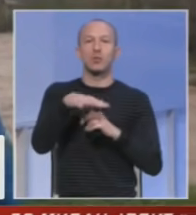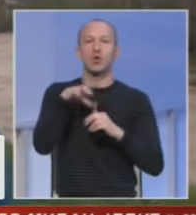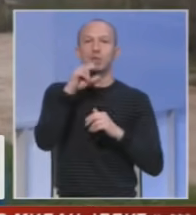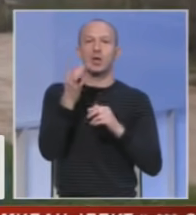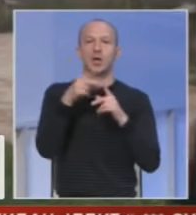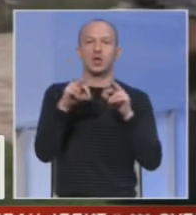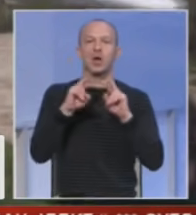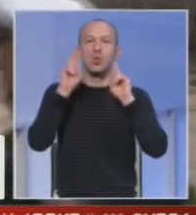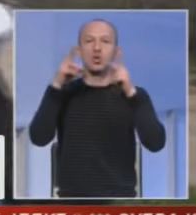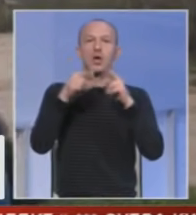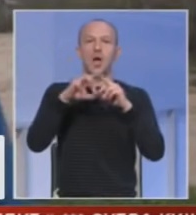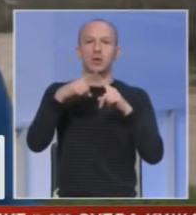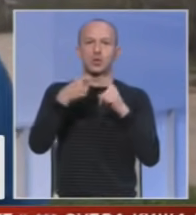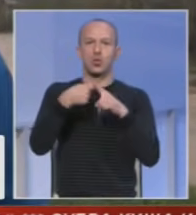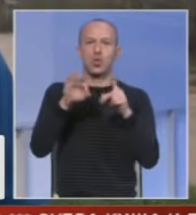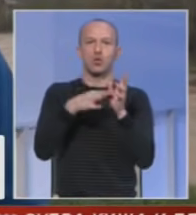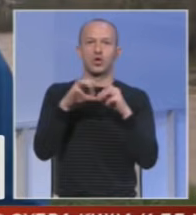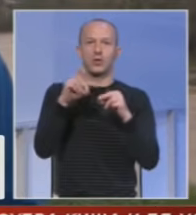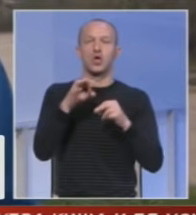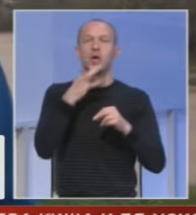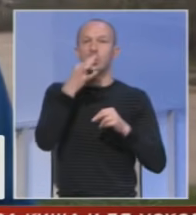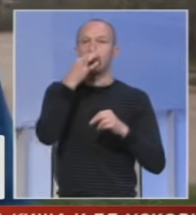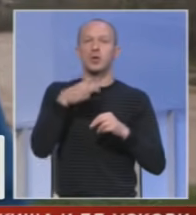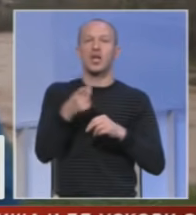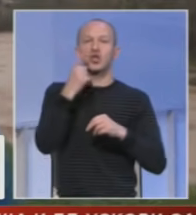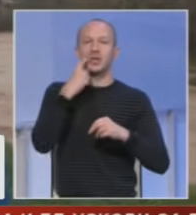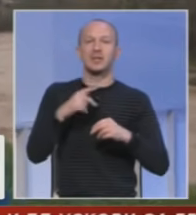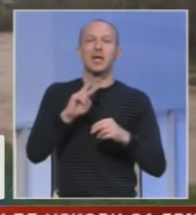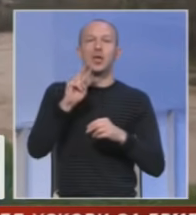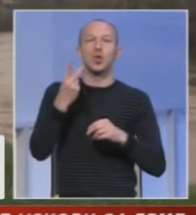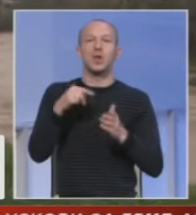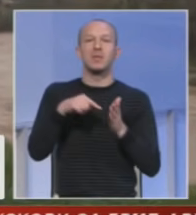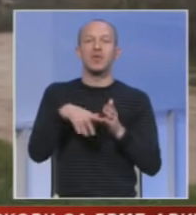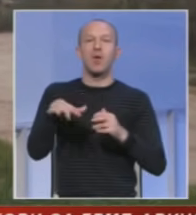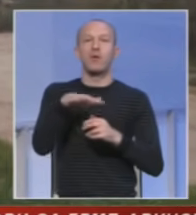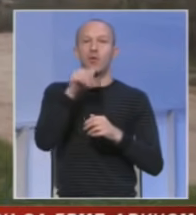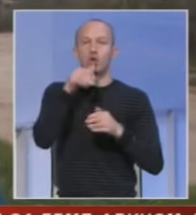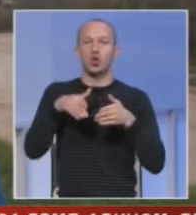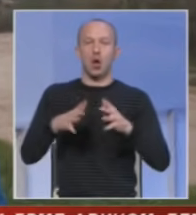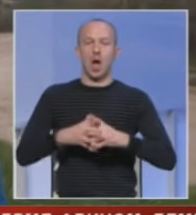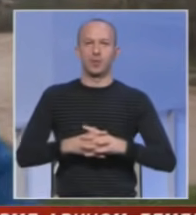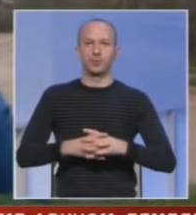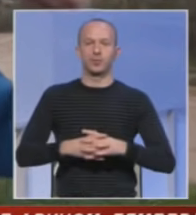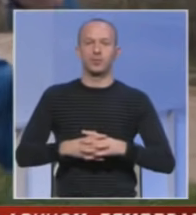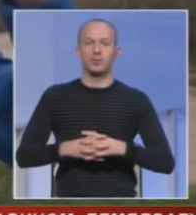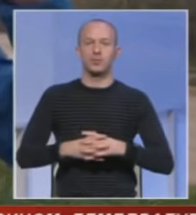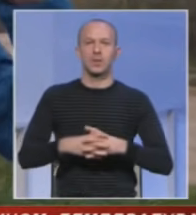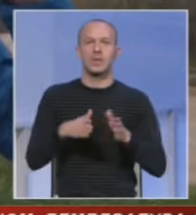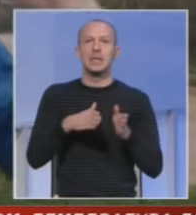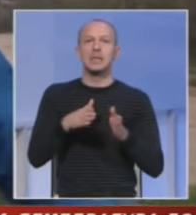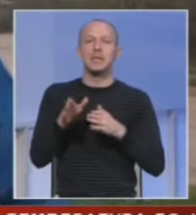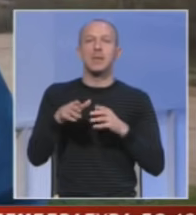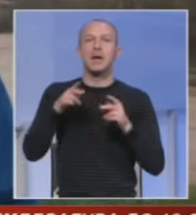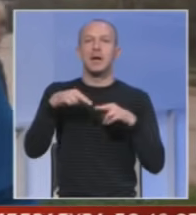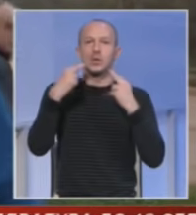Iša je Liđaj most Ratko Mrčević. Kad je u pitanju rijeka Željeznica, na drugim dijelovima ovog vodotoka, sem